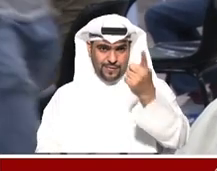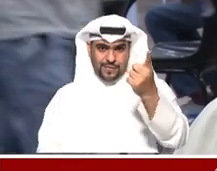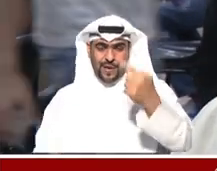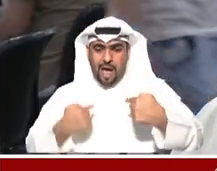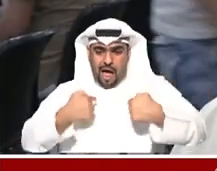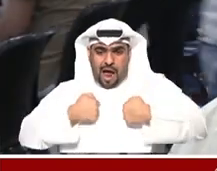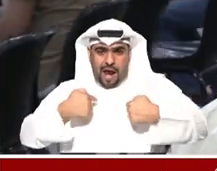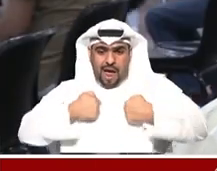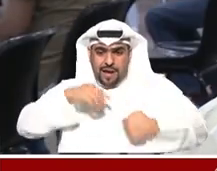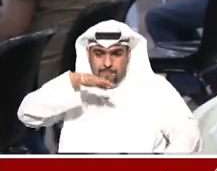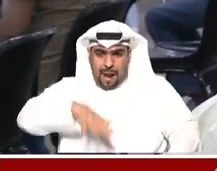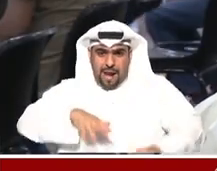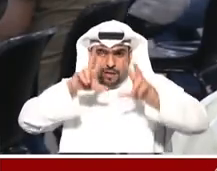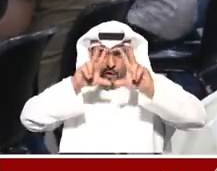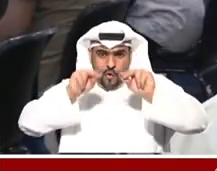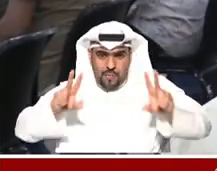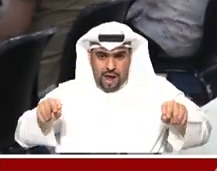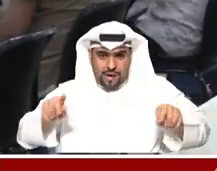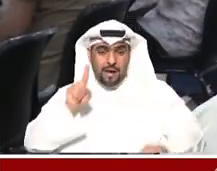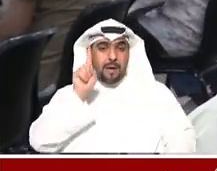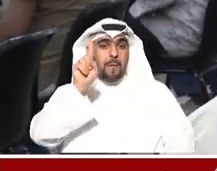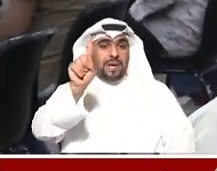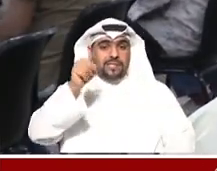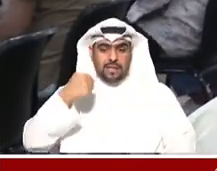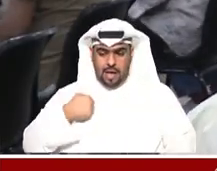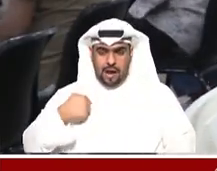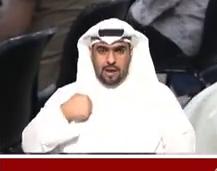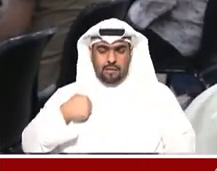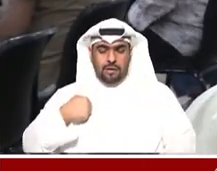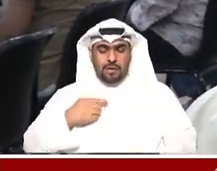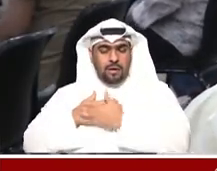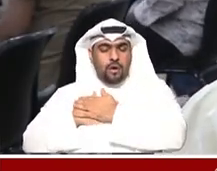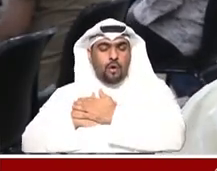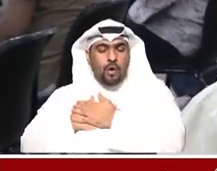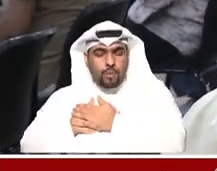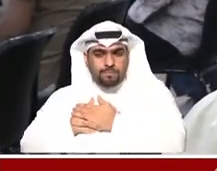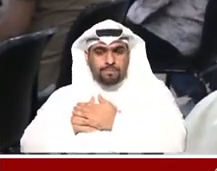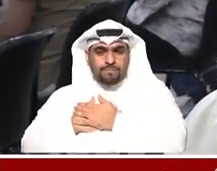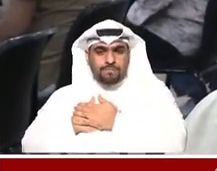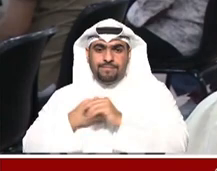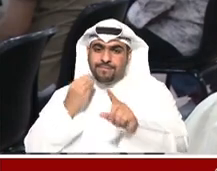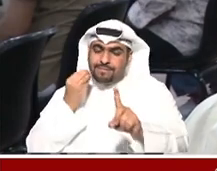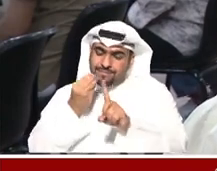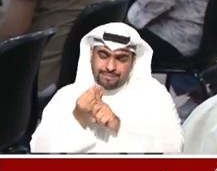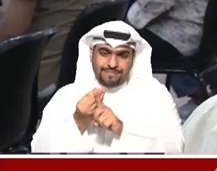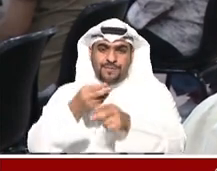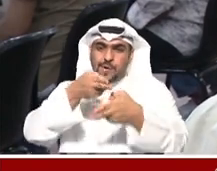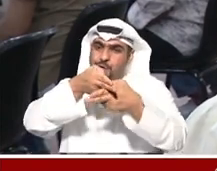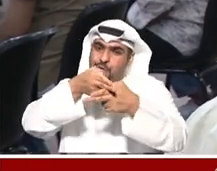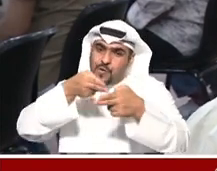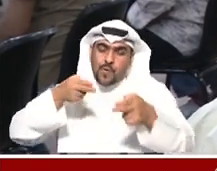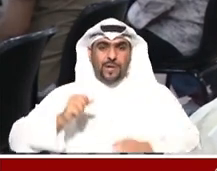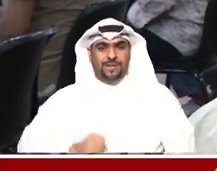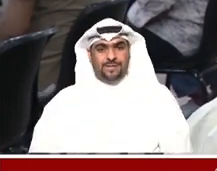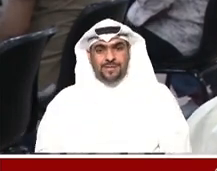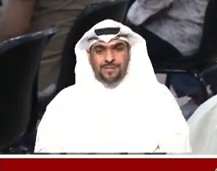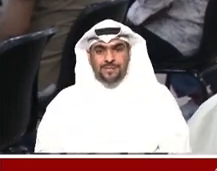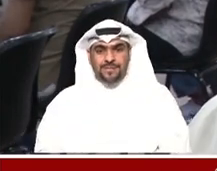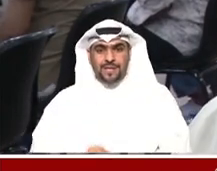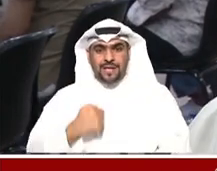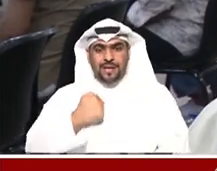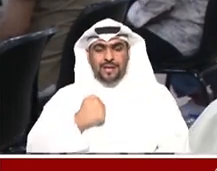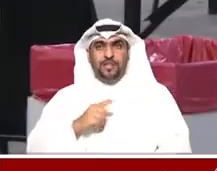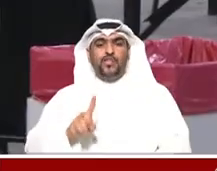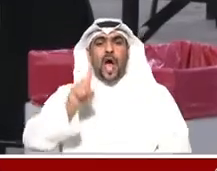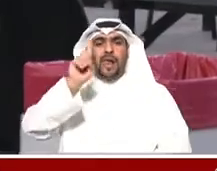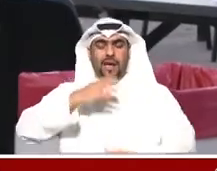بس أنا أمي الكويت، حضنها دافي، فبكل إخلاص بكل محبة نتمنى كل